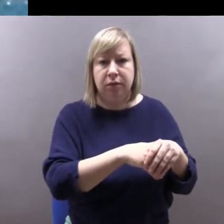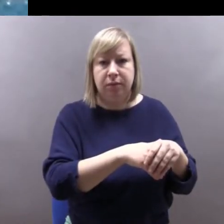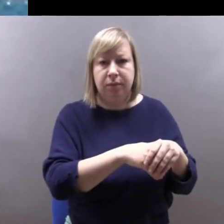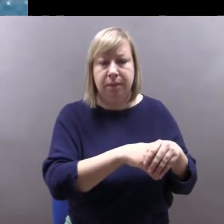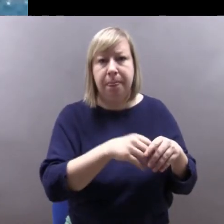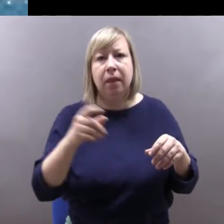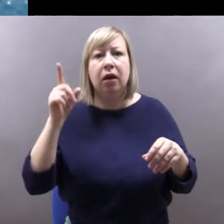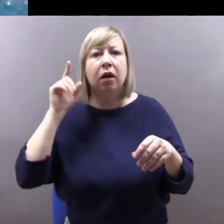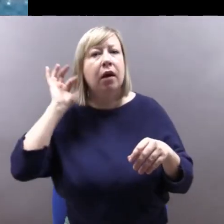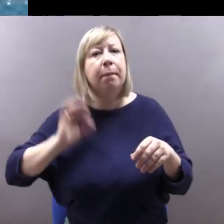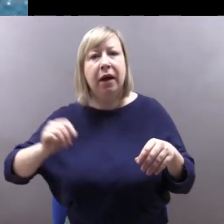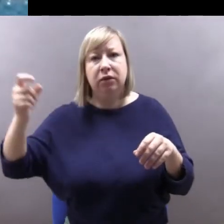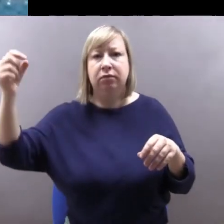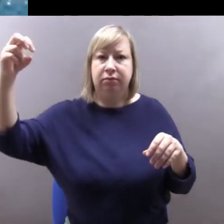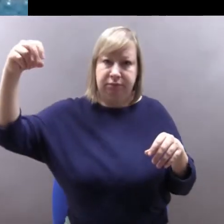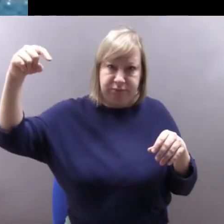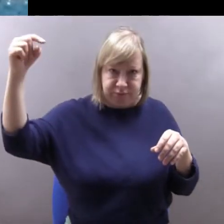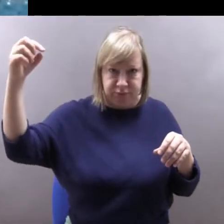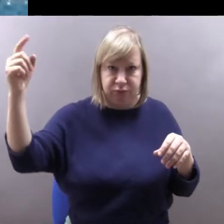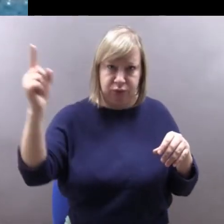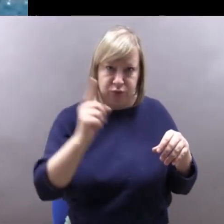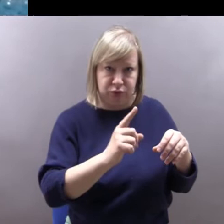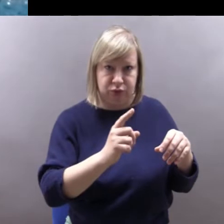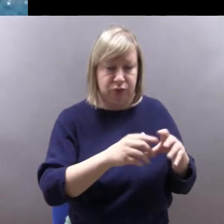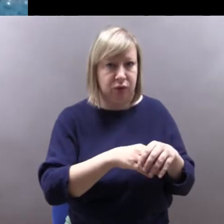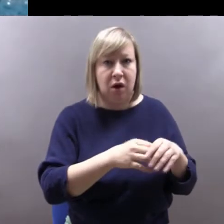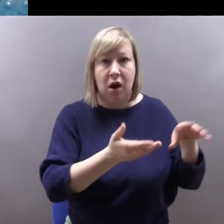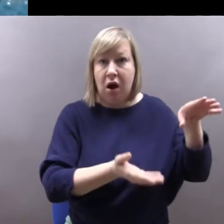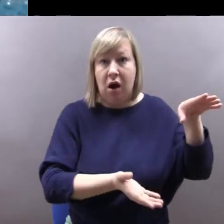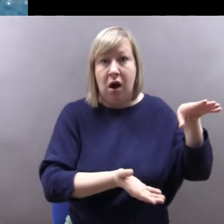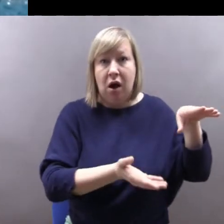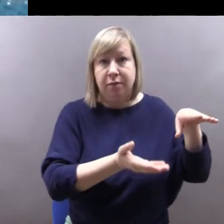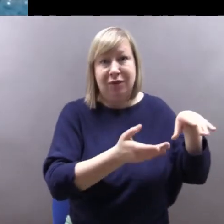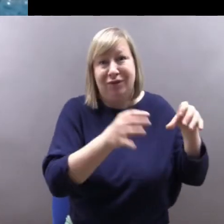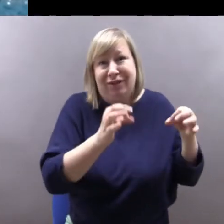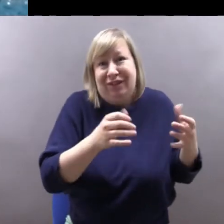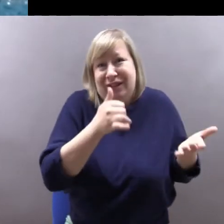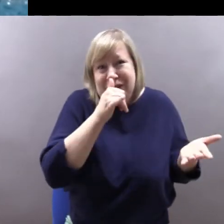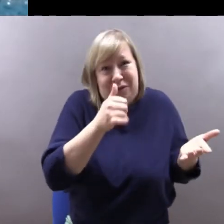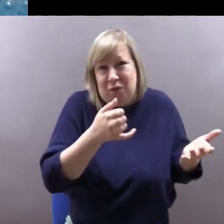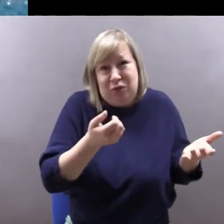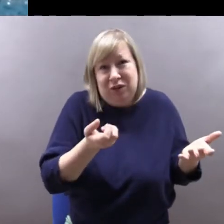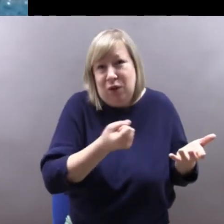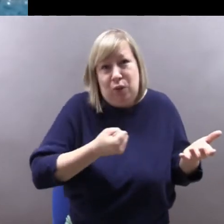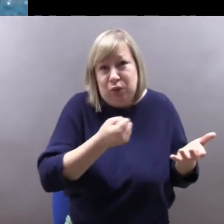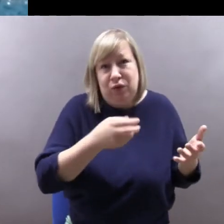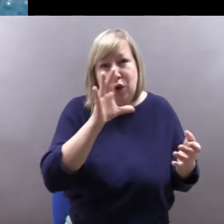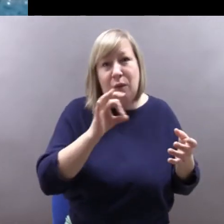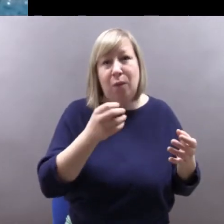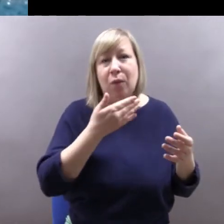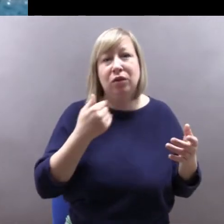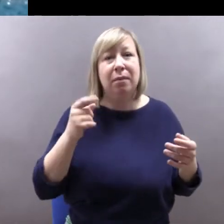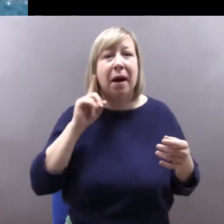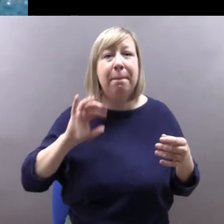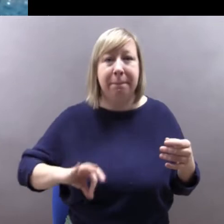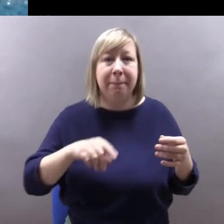żeby załatwić sprawę. Zeszła do niej pani i powiedziała, że tej platformy schodowej się dzisiaj nie uruchomi,